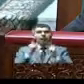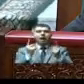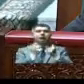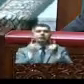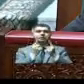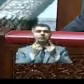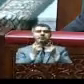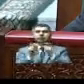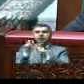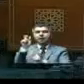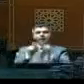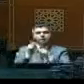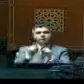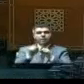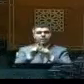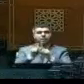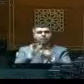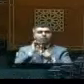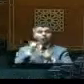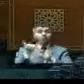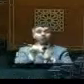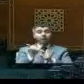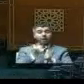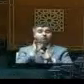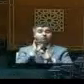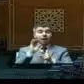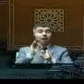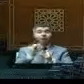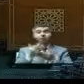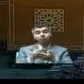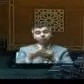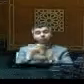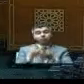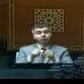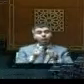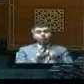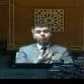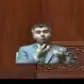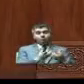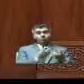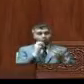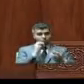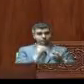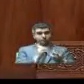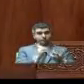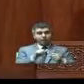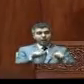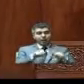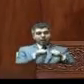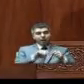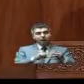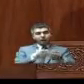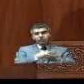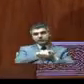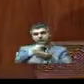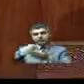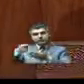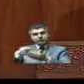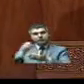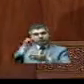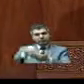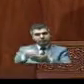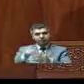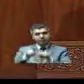العادل للمناطق المعنية بالمواد الأساسية الضرورية وبمختلف وسائل التدفئة، السهر على توفير